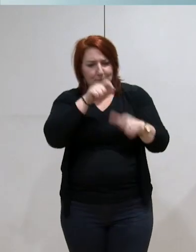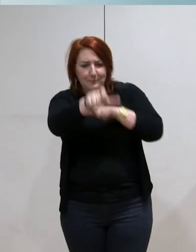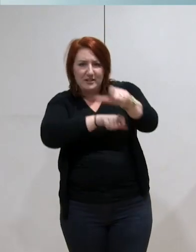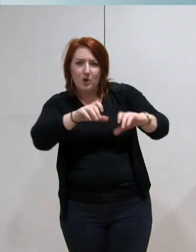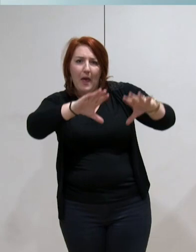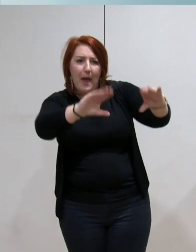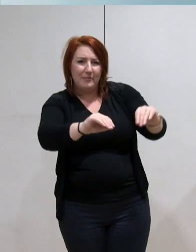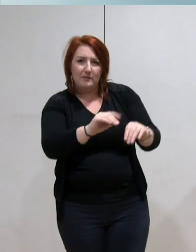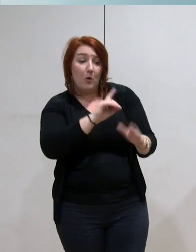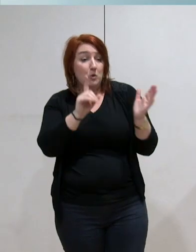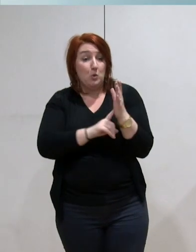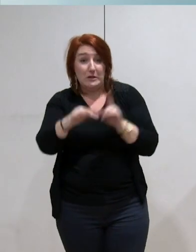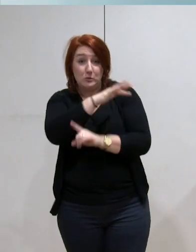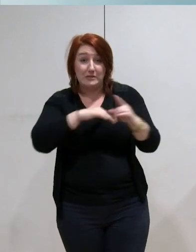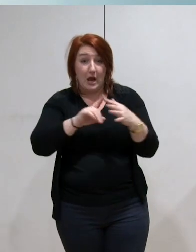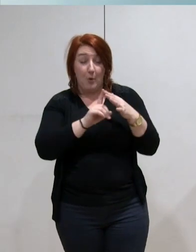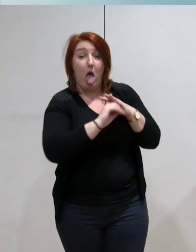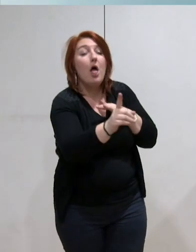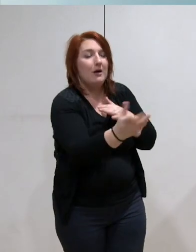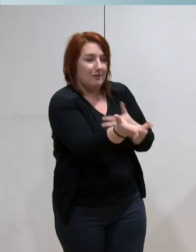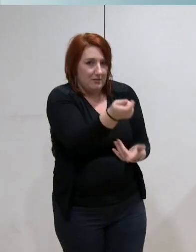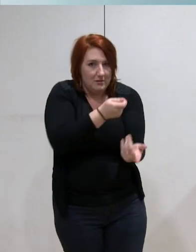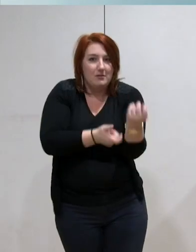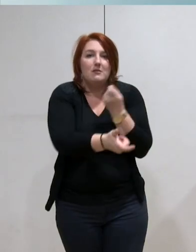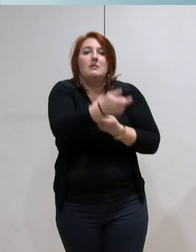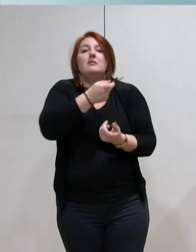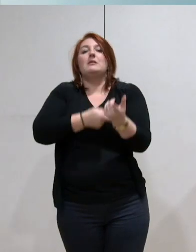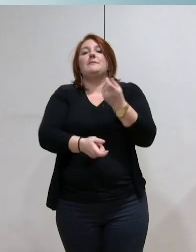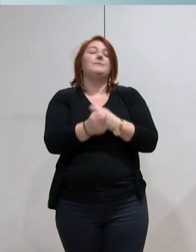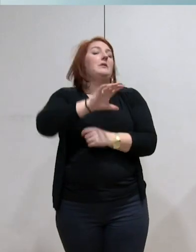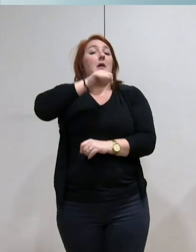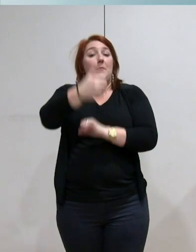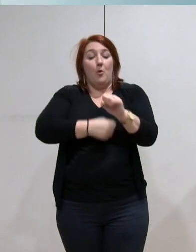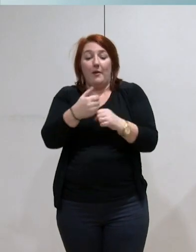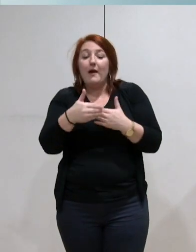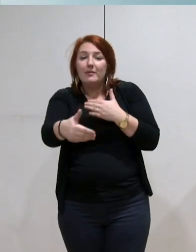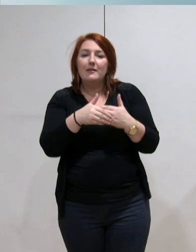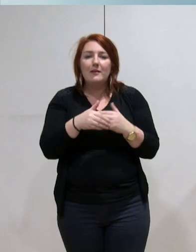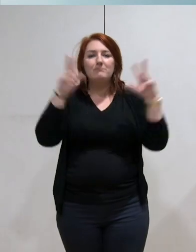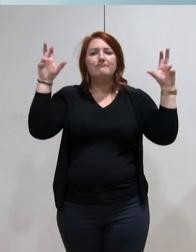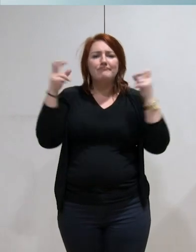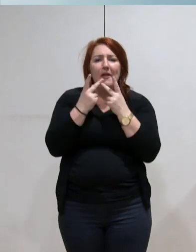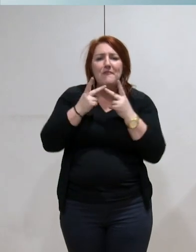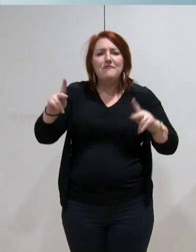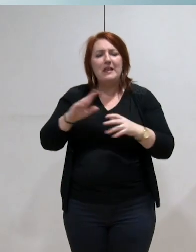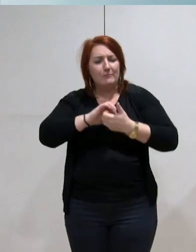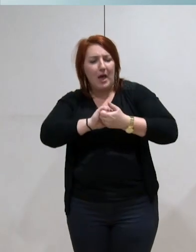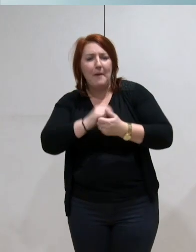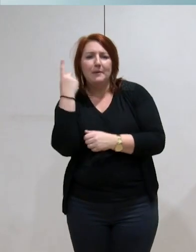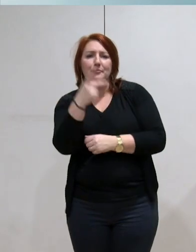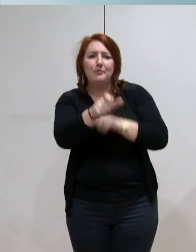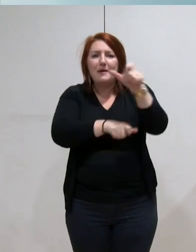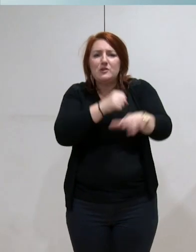leurs droits sociaux ce sera aussi la première année pour la la démarche villeamie des aînés avec l'appui d'une équipe